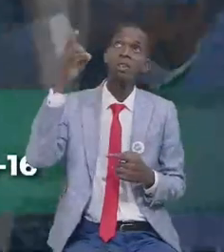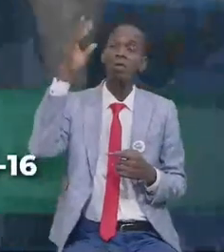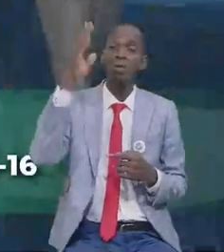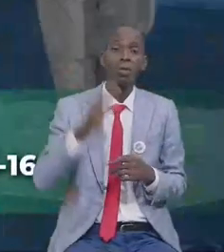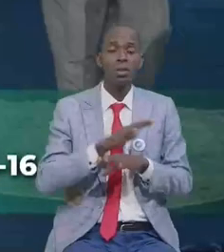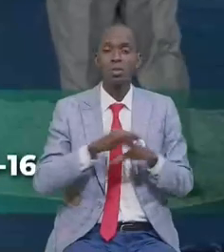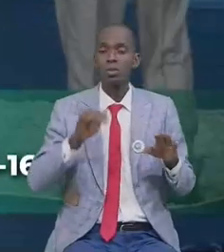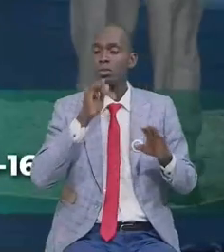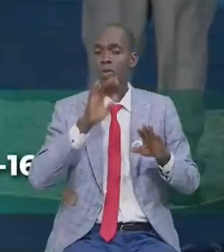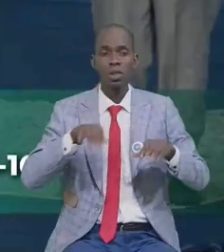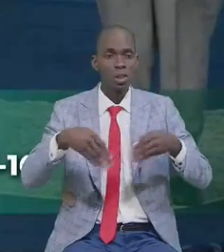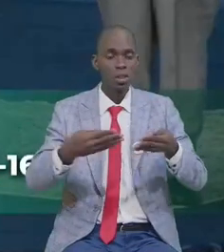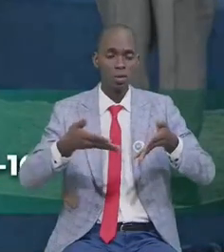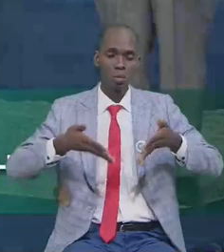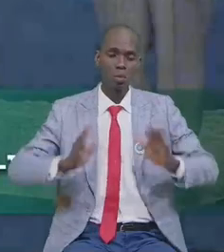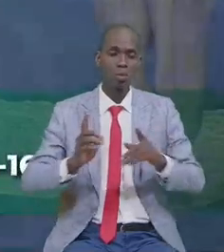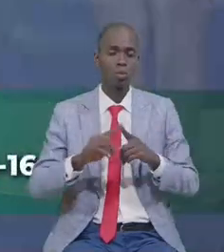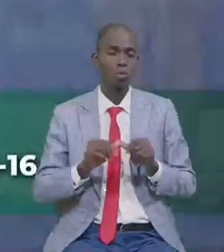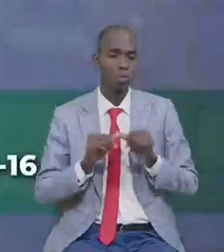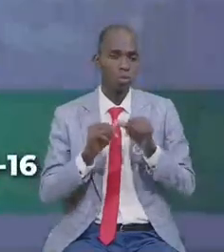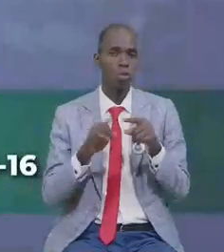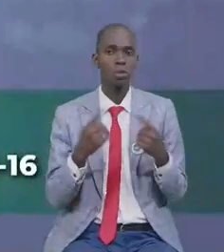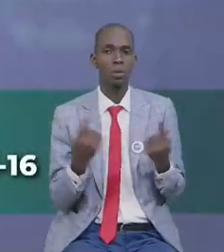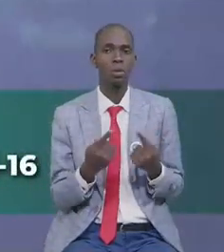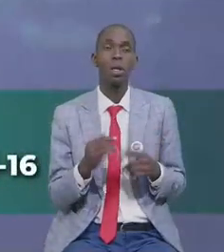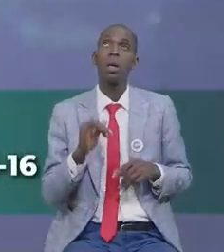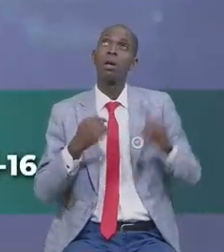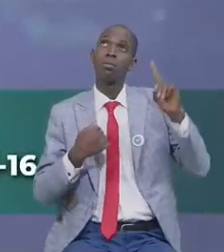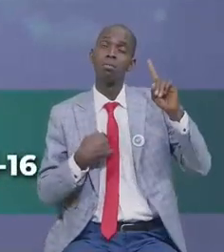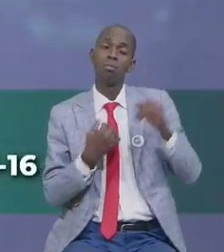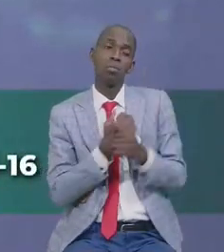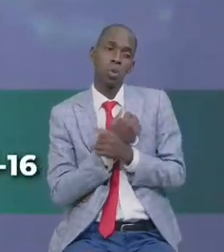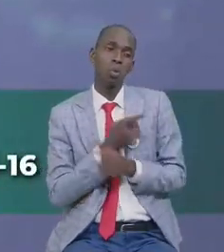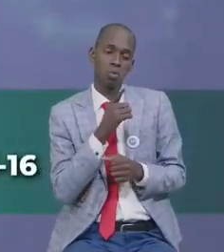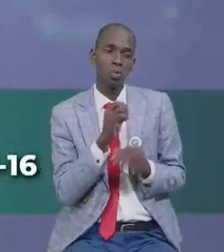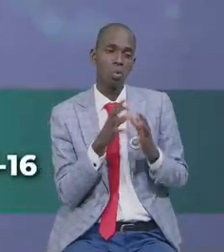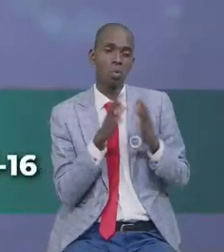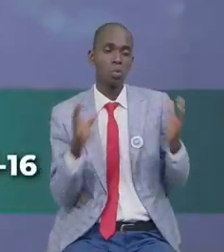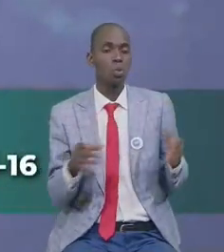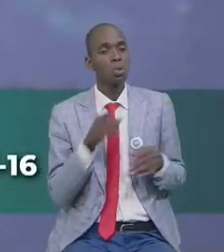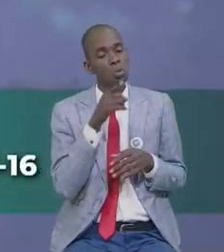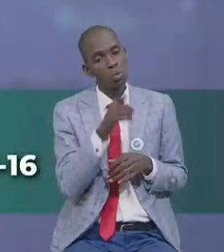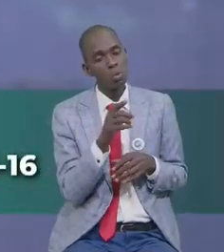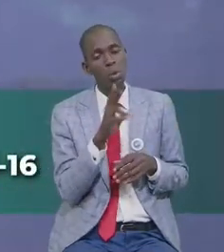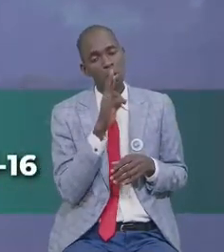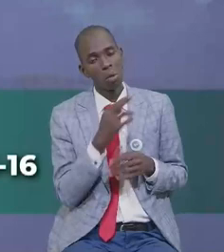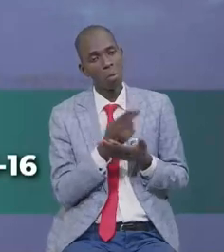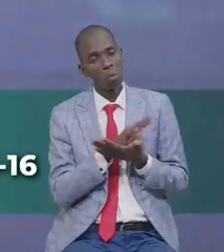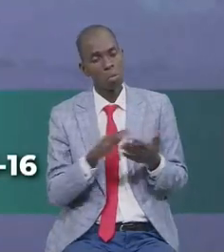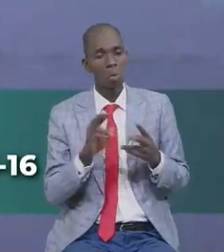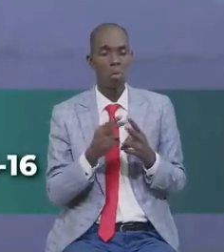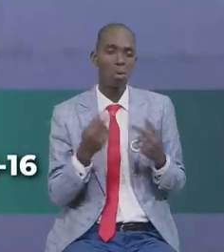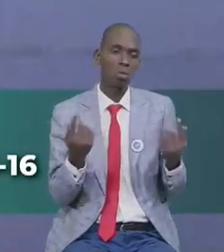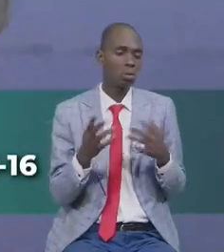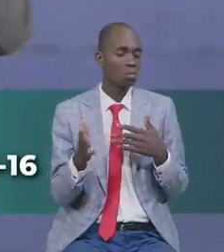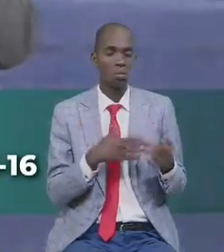la permission pour continuer à pécher. Oh, je t'aime tellement. Ta tête est en bas et tes pieds sont en l'air. Oh,